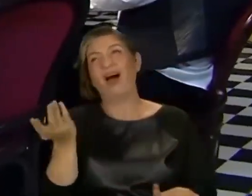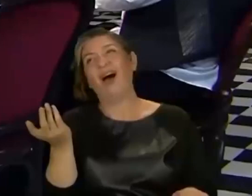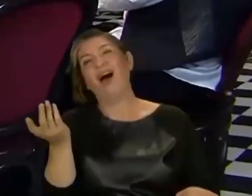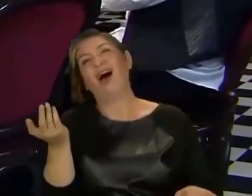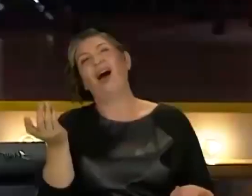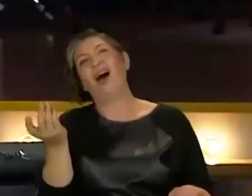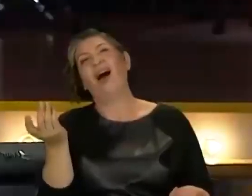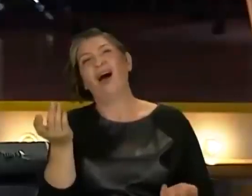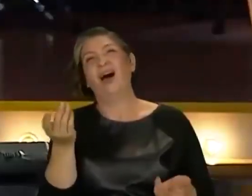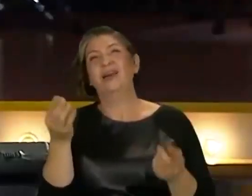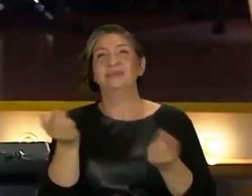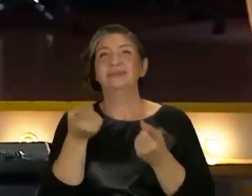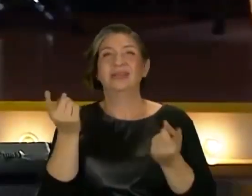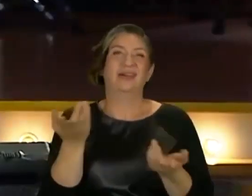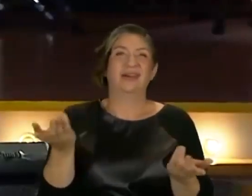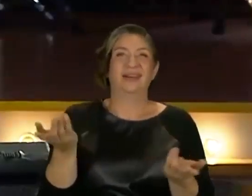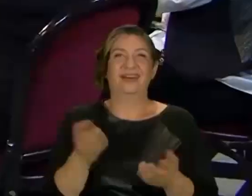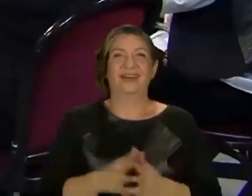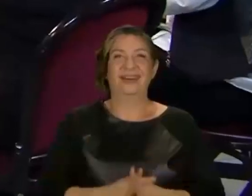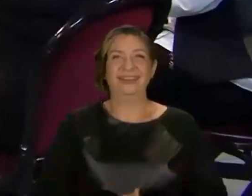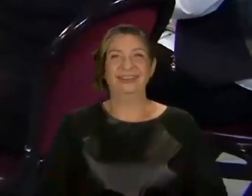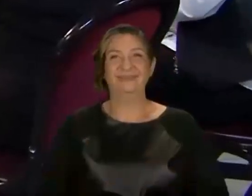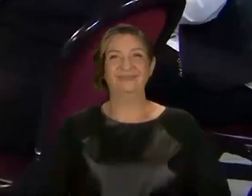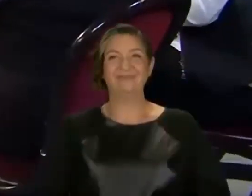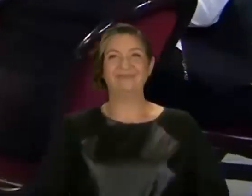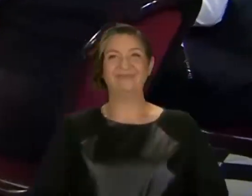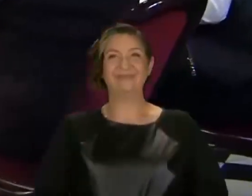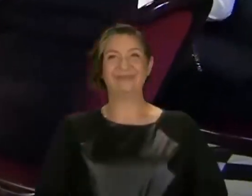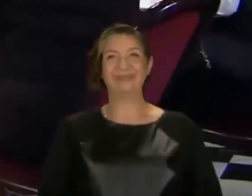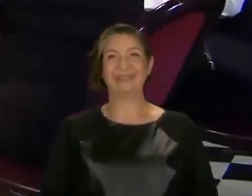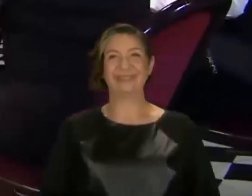bir şey anladım. Çok güzel espri. Evet.